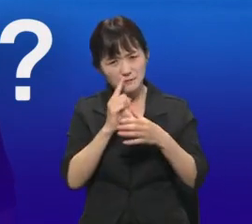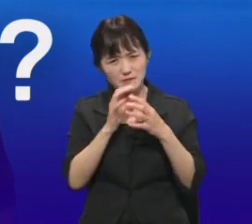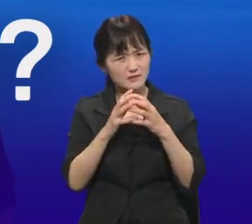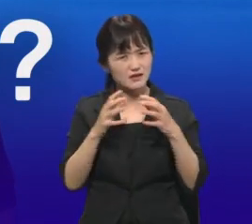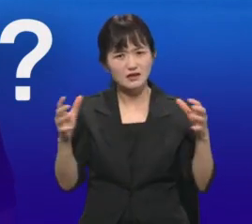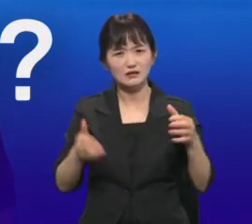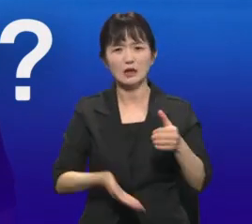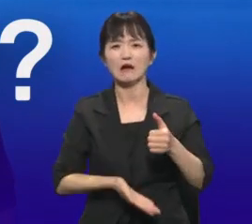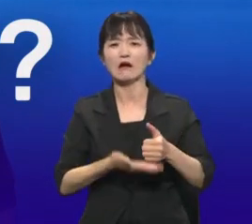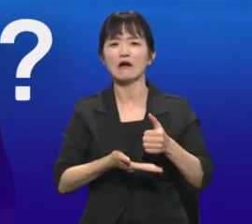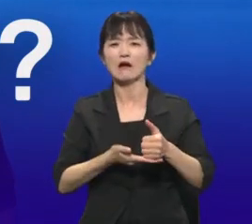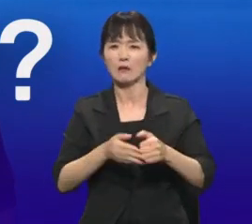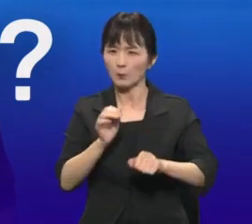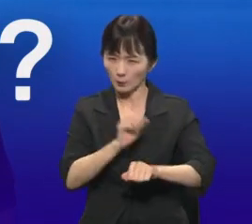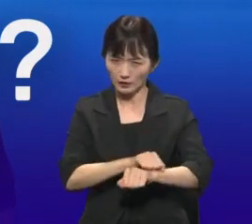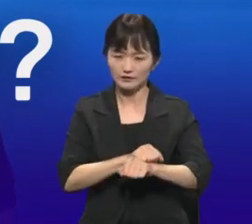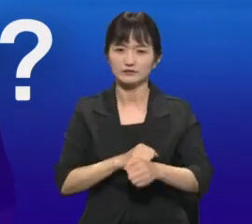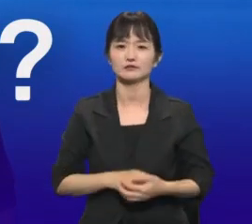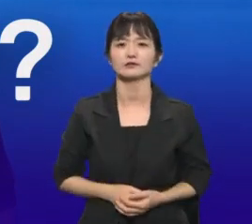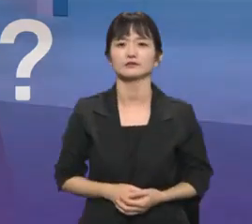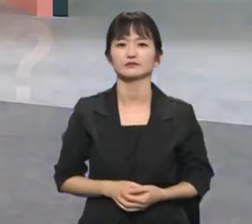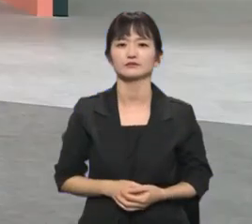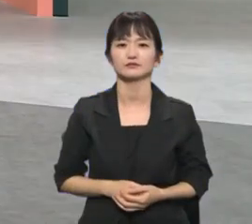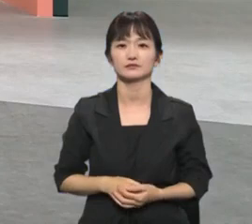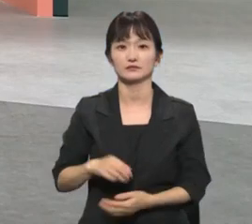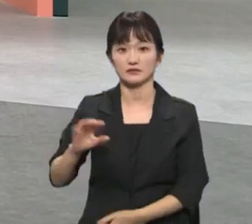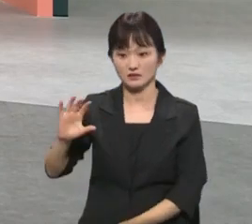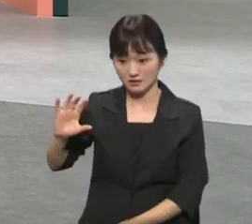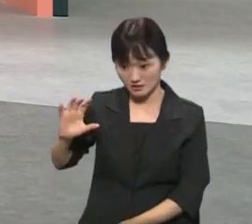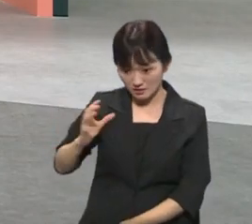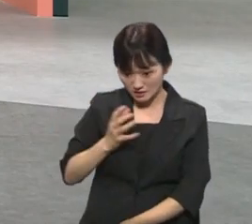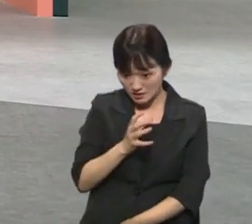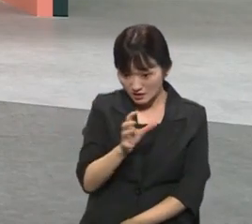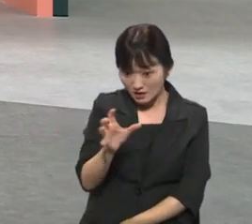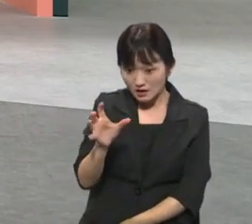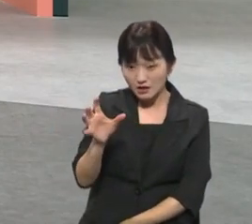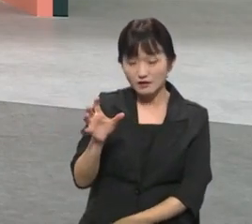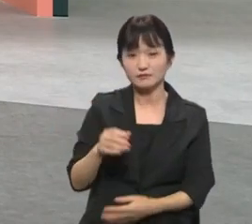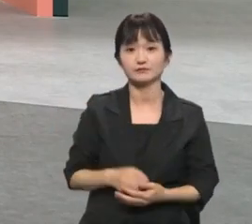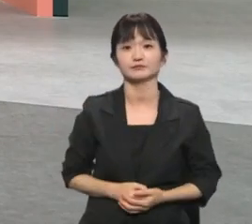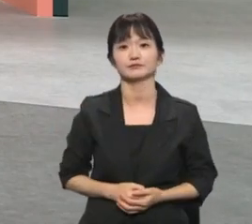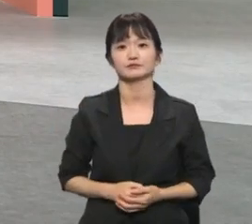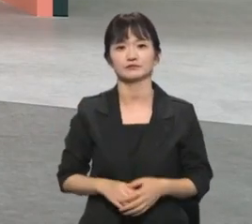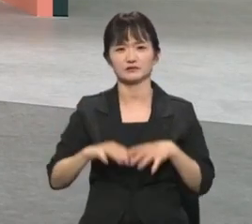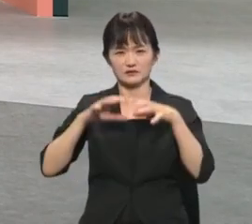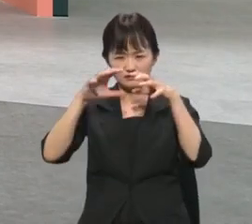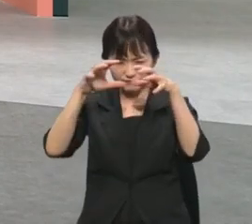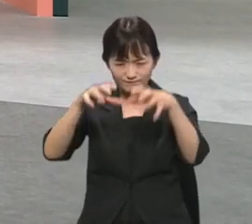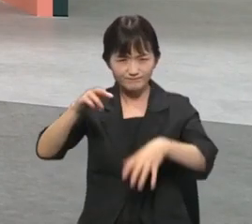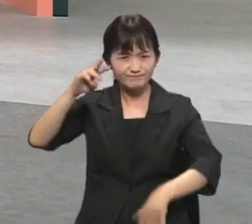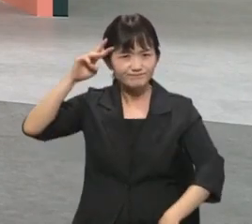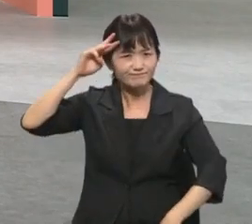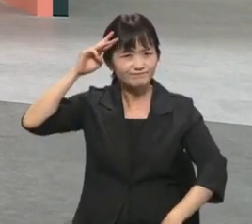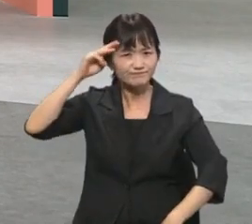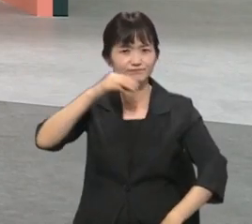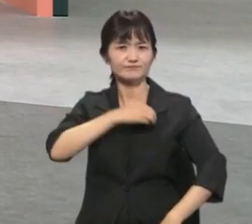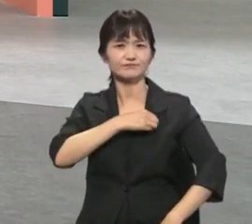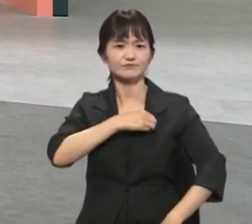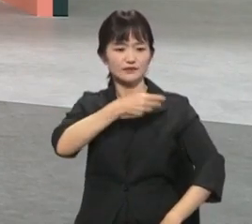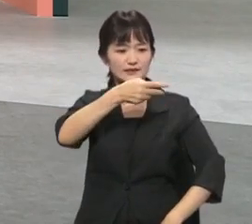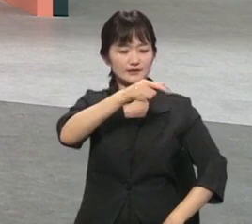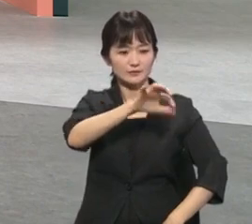뽑아봤는데 잼버리 얘기입니다 태풍이 이제 북상을 하면서 전 세계 스카우트 대원들이 어제부로 새만금을 모두 떠났고